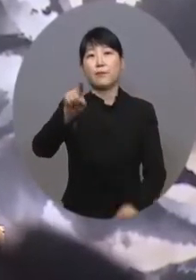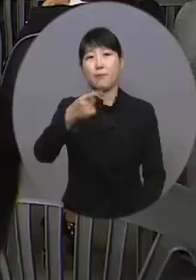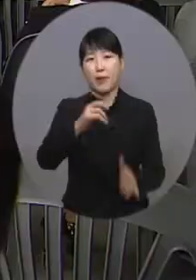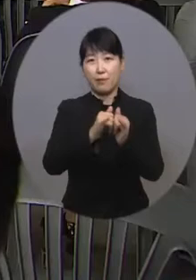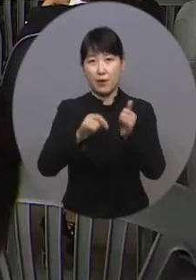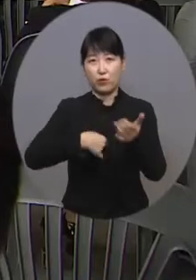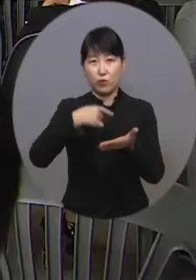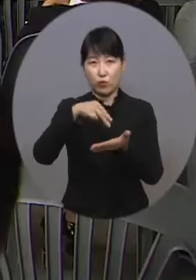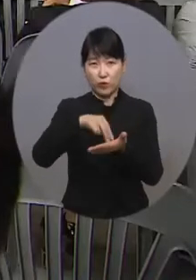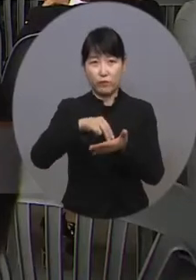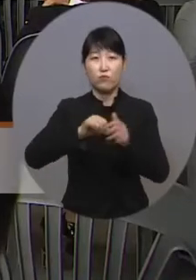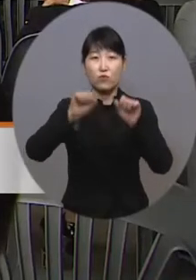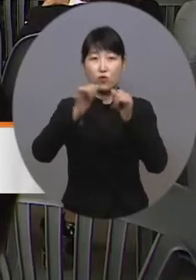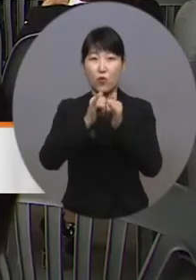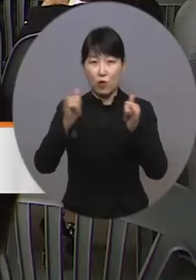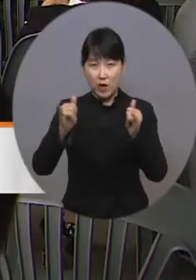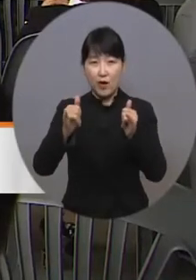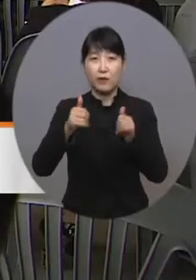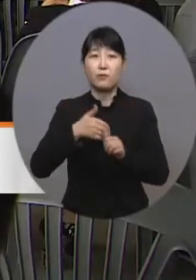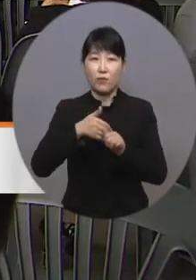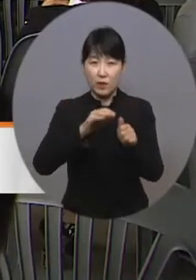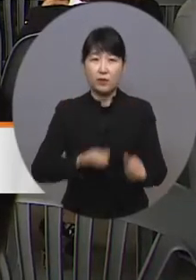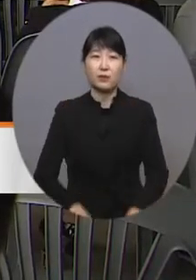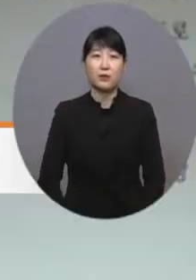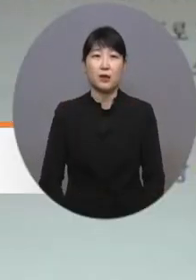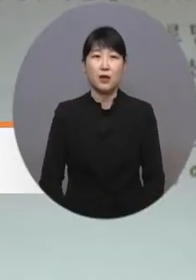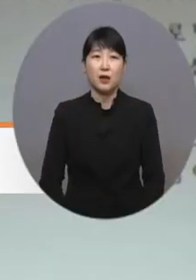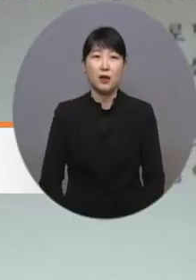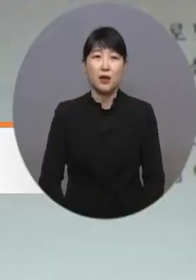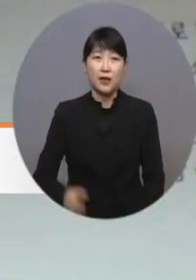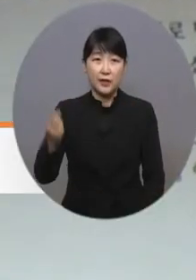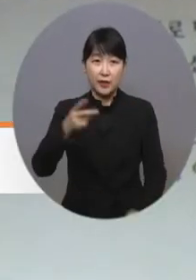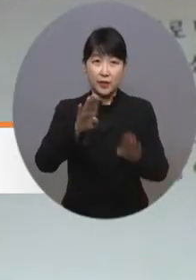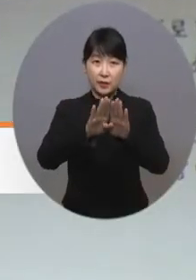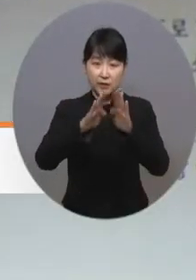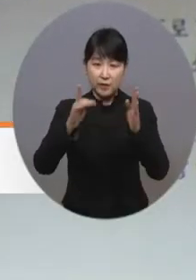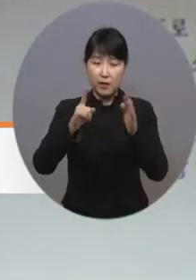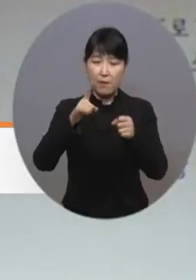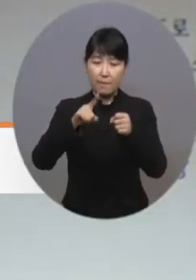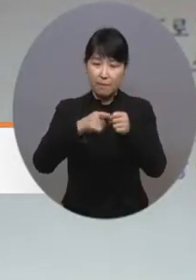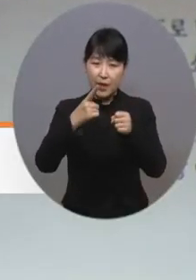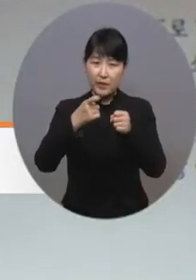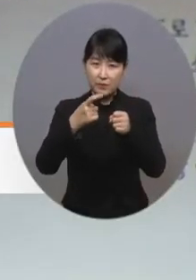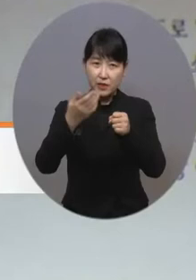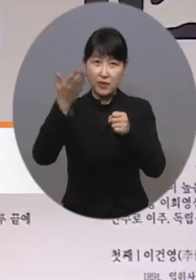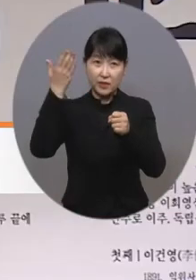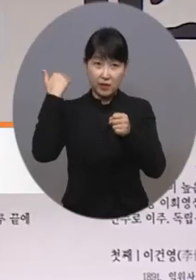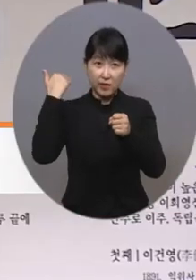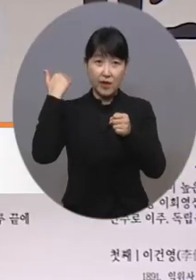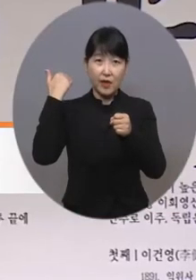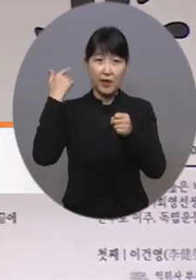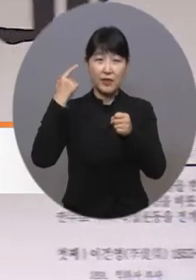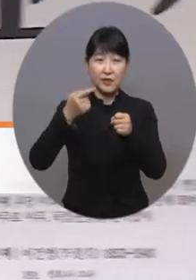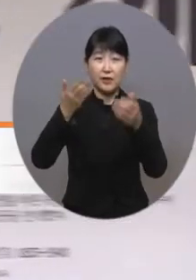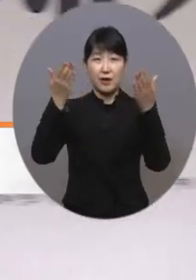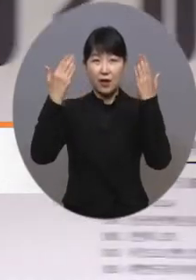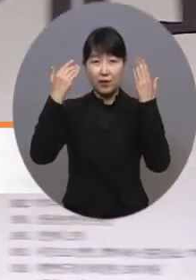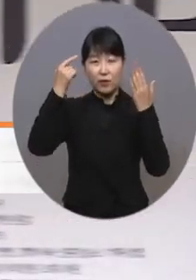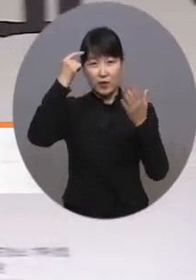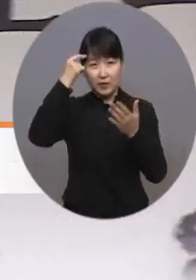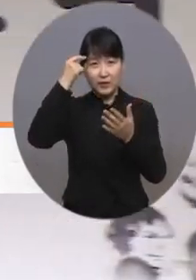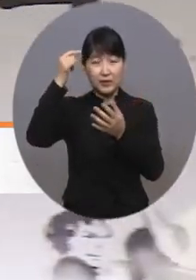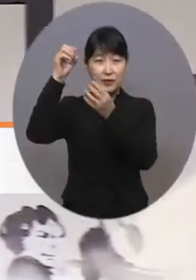있습니다. 이번 재개교를 통해 111년 전 신흥무관학교의 정신을 계승하고 애국정신을